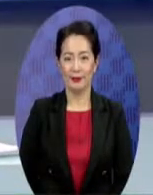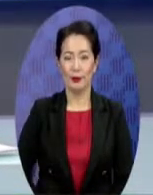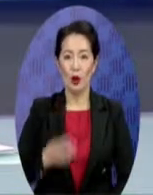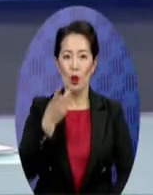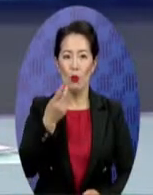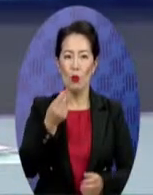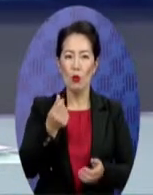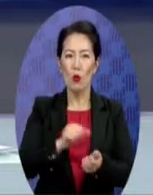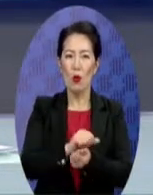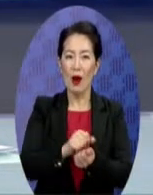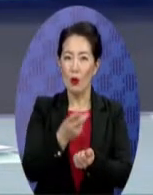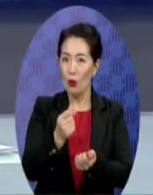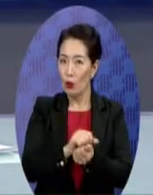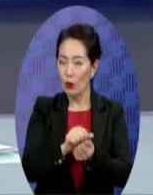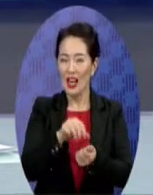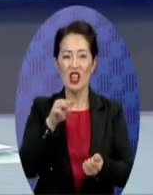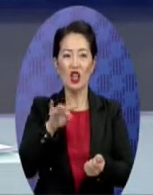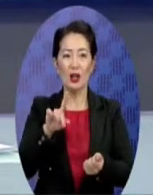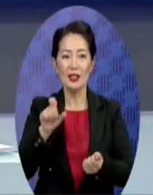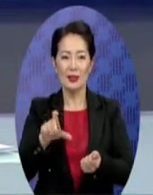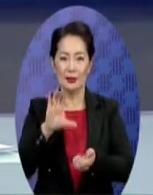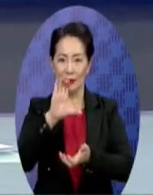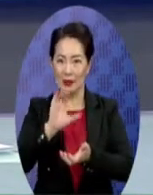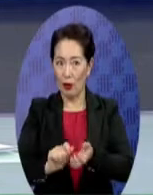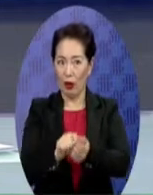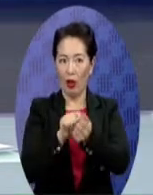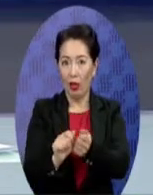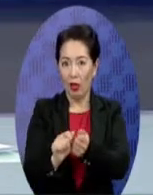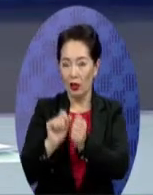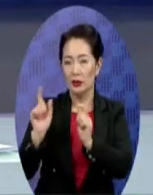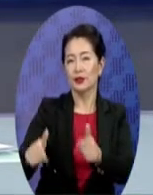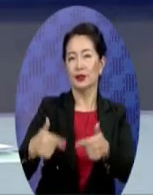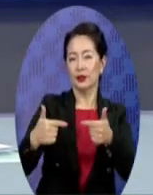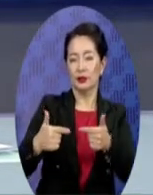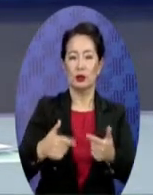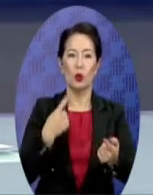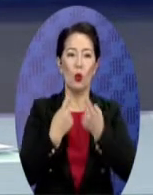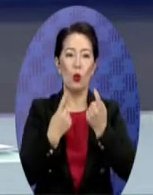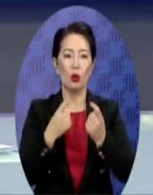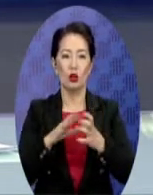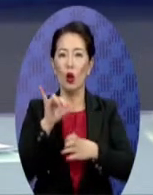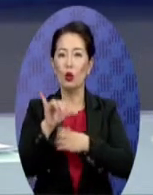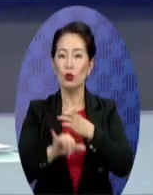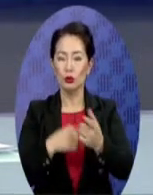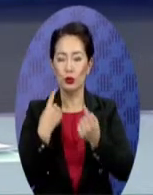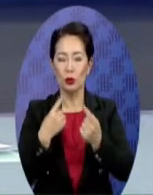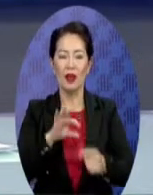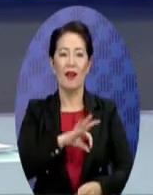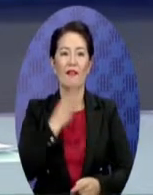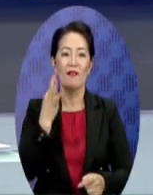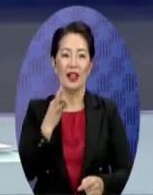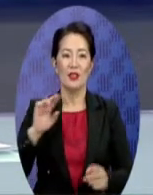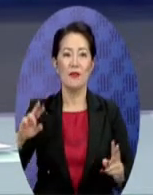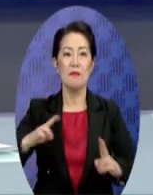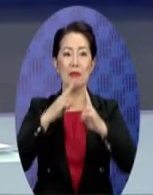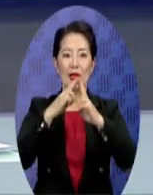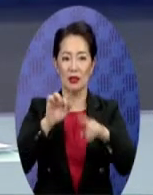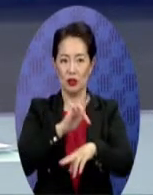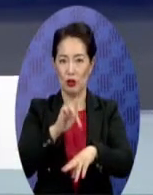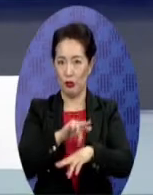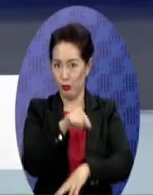Мөнх угаах терроризмын санхүүжүүлэхэн эсрэг олон улсын байгууллагын ээлжид хурал Франц улсын нийслэл Парис одно болж байна. Санхүүгийн урсгалд эрсдэл учруулж байгаа гэмт